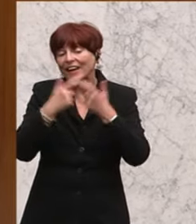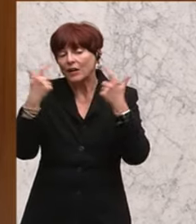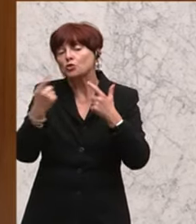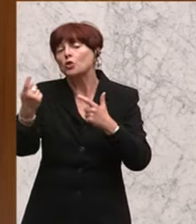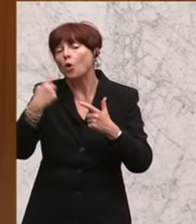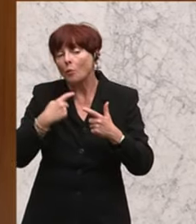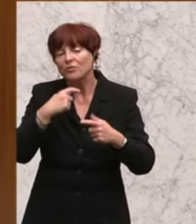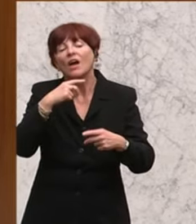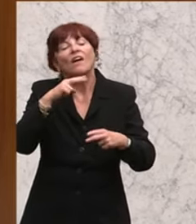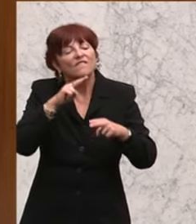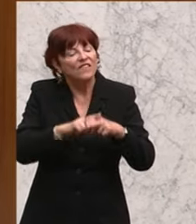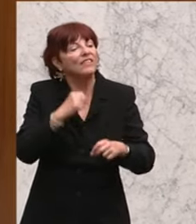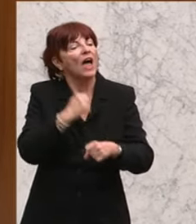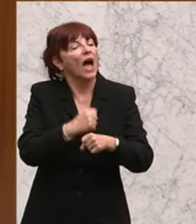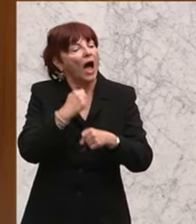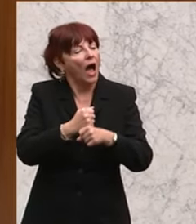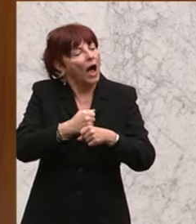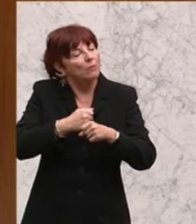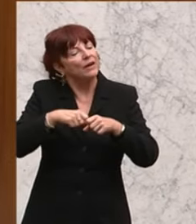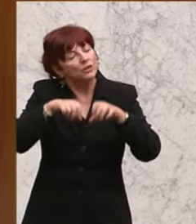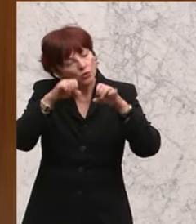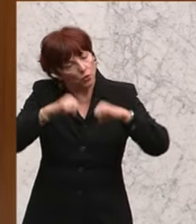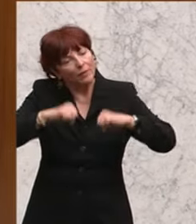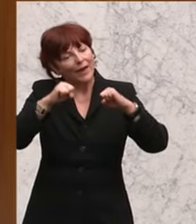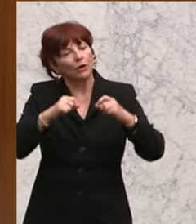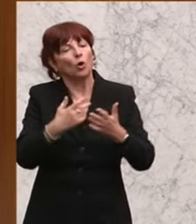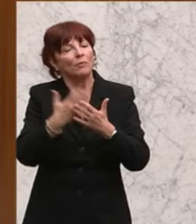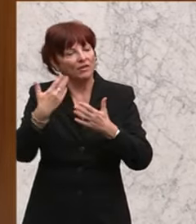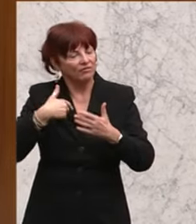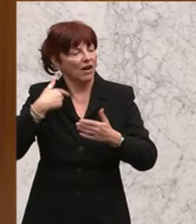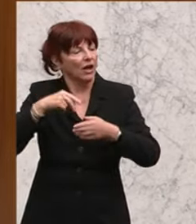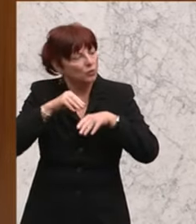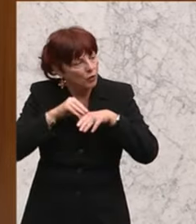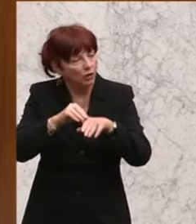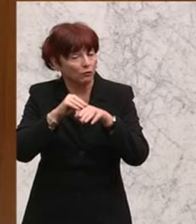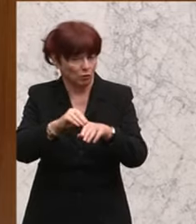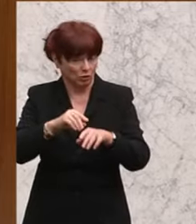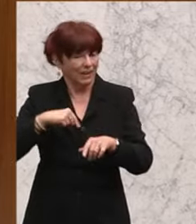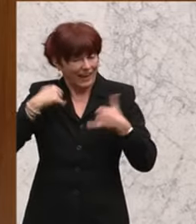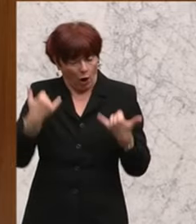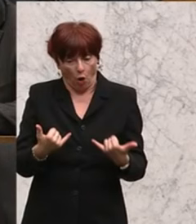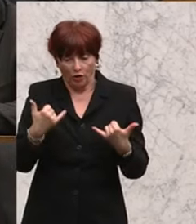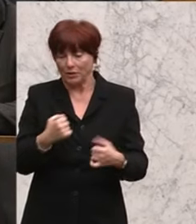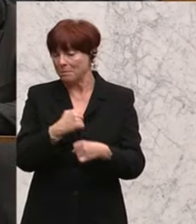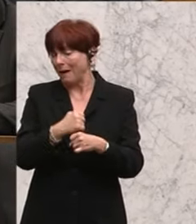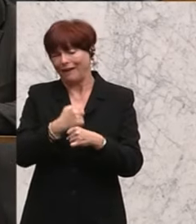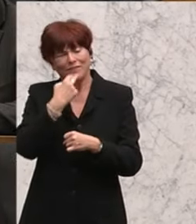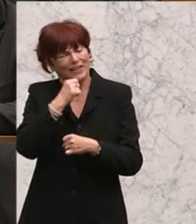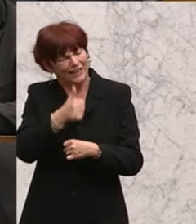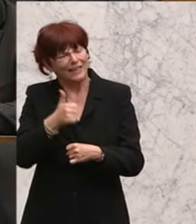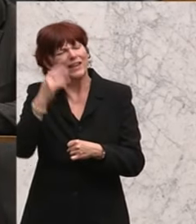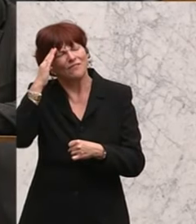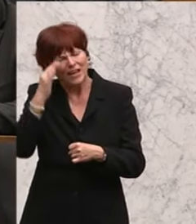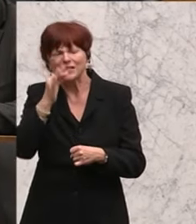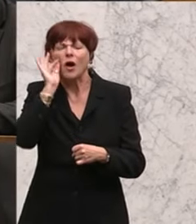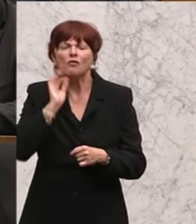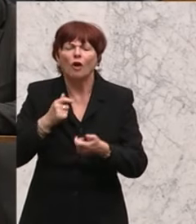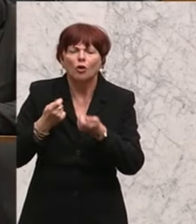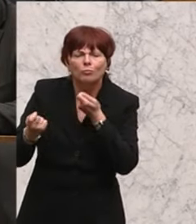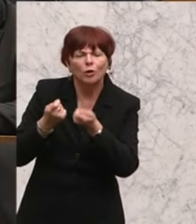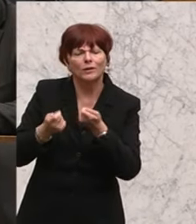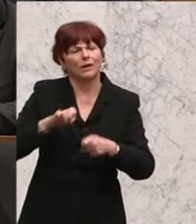stattfindet. Ich möchte das aber bei dieser Gelegenheit nicht tun, wiewohl ich weiß, wie wichtige Themenfelder Frauenpolitik, Europapolitik, eine Reihe von